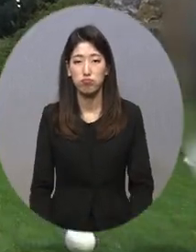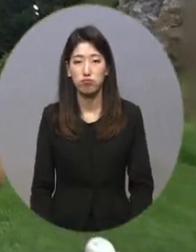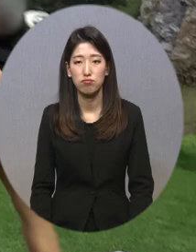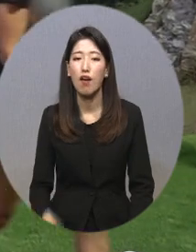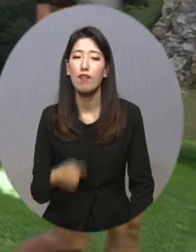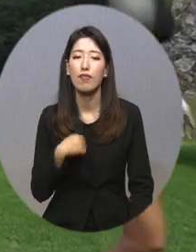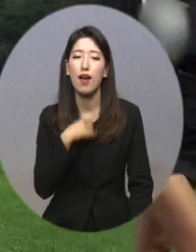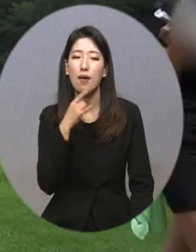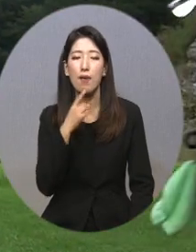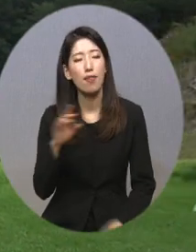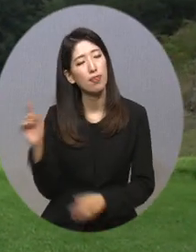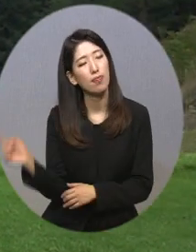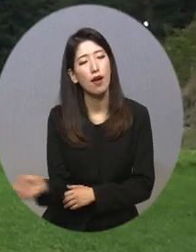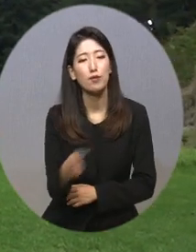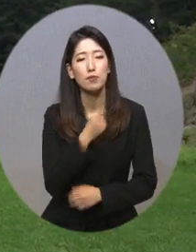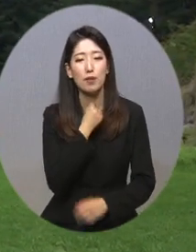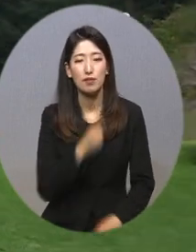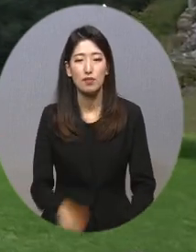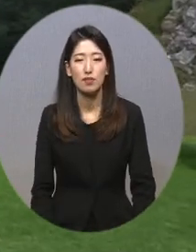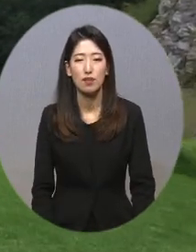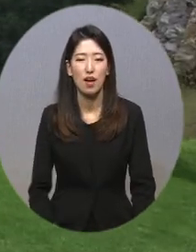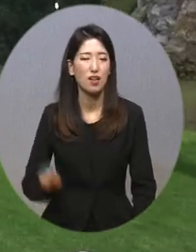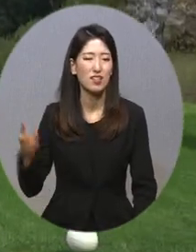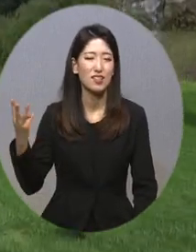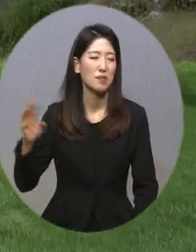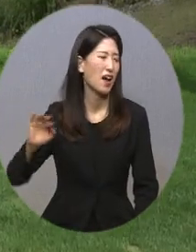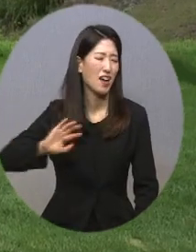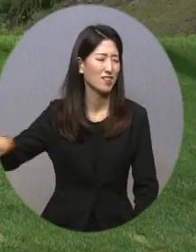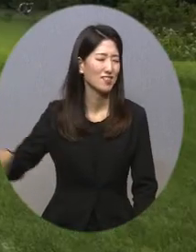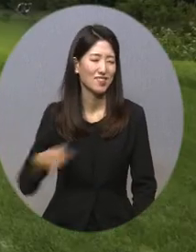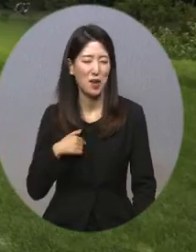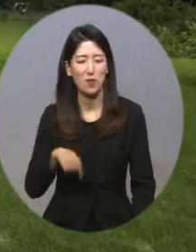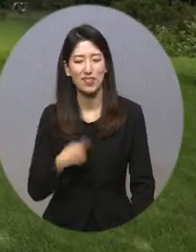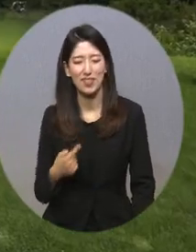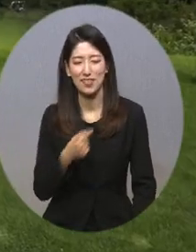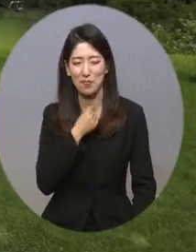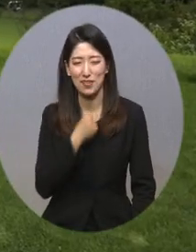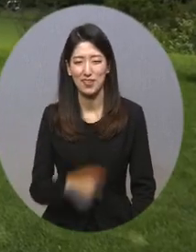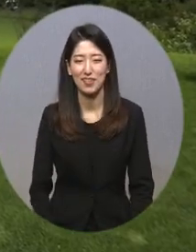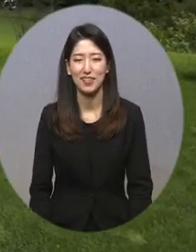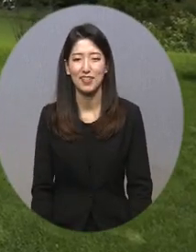하려고 그랬지. 아 오늘 걸리적거리는 사람이 많아가지고 혼자 쓰려고.